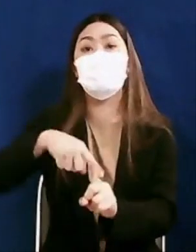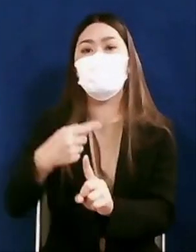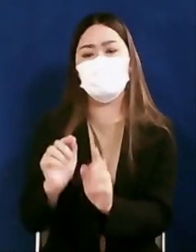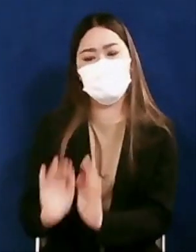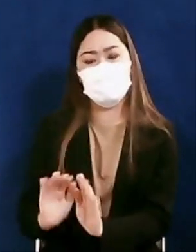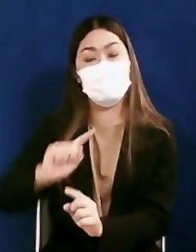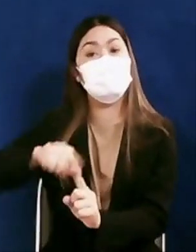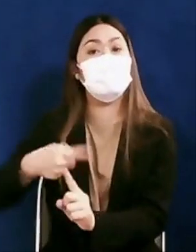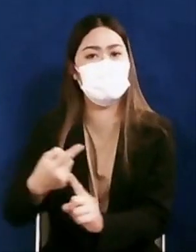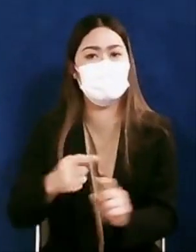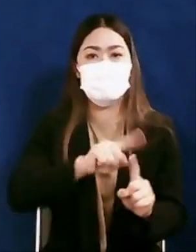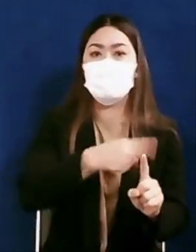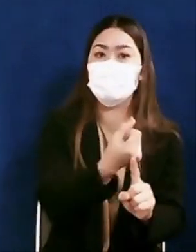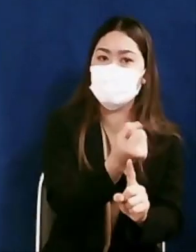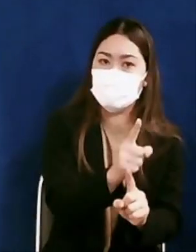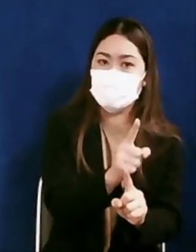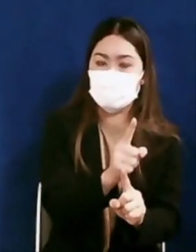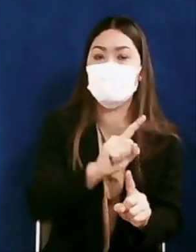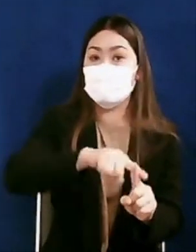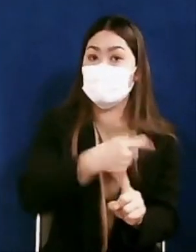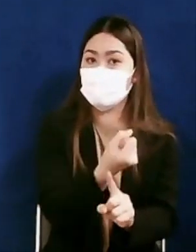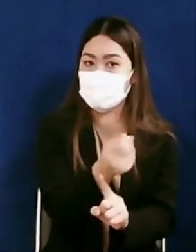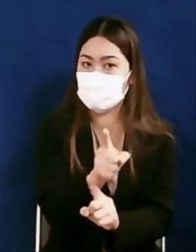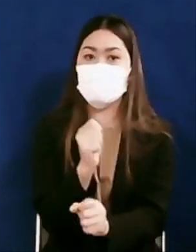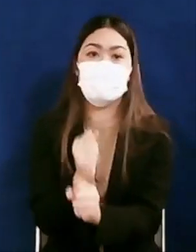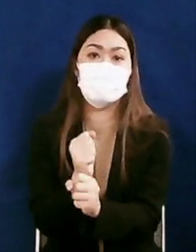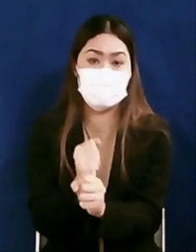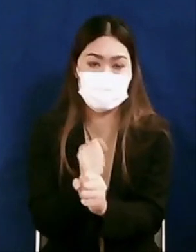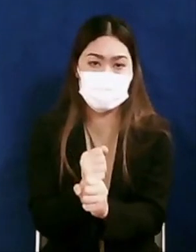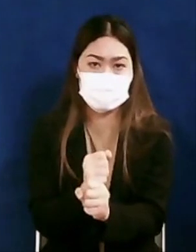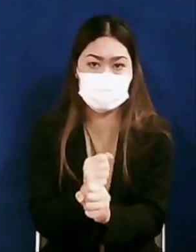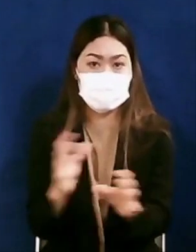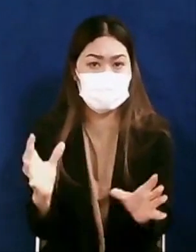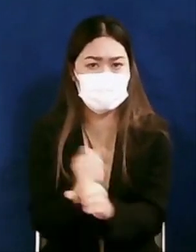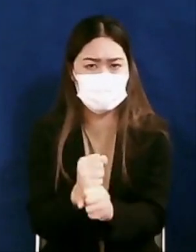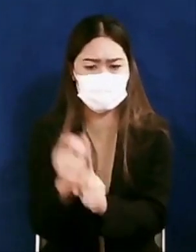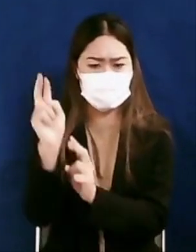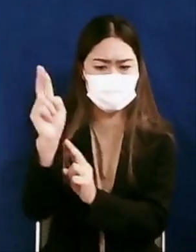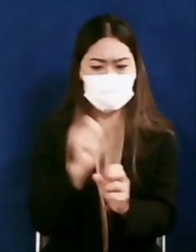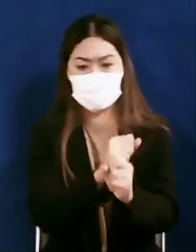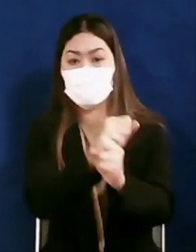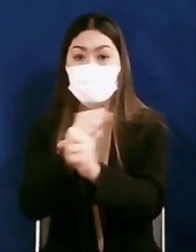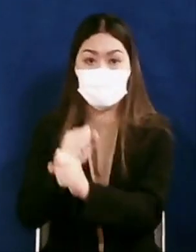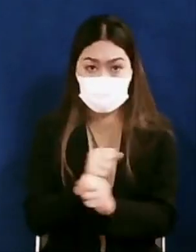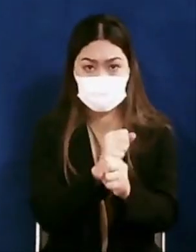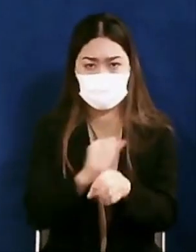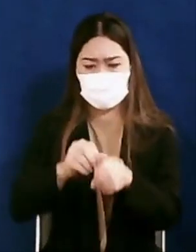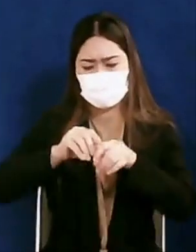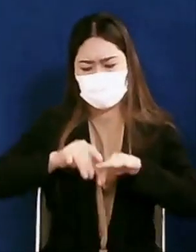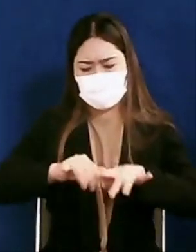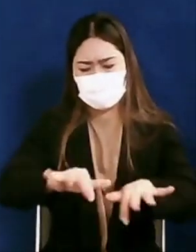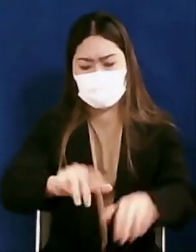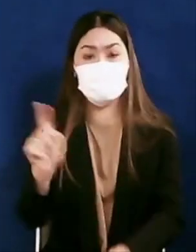คือในช่วงพฤศจิกายนนะครับการทำที่เรียกการเฝ้าระวังทางระบาดวิทยาเนี่ย